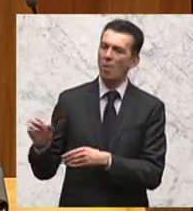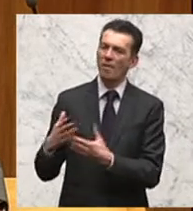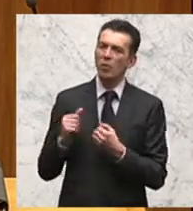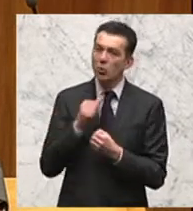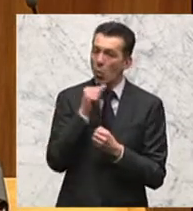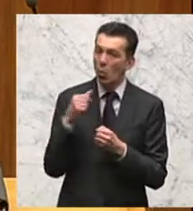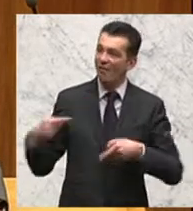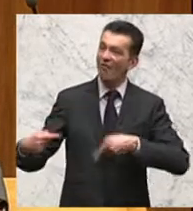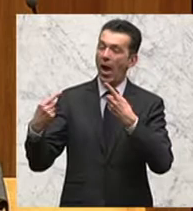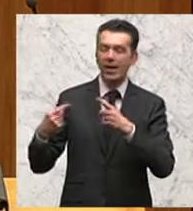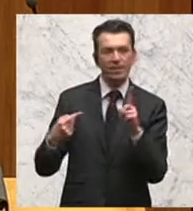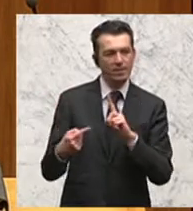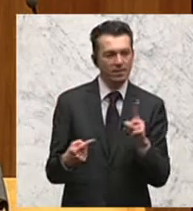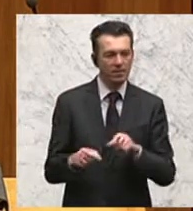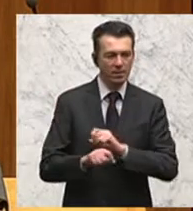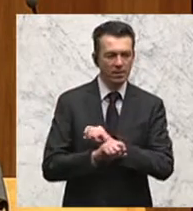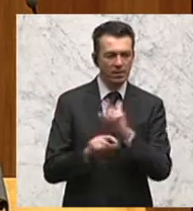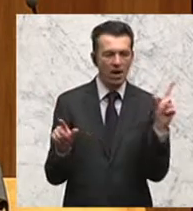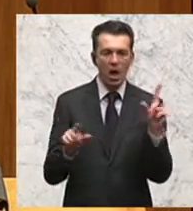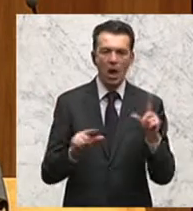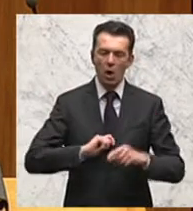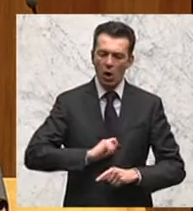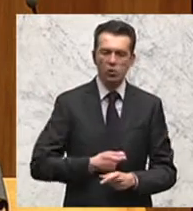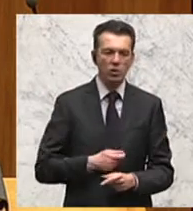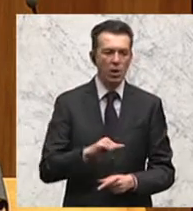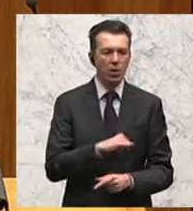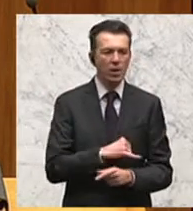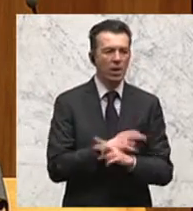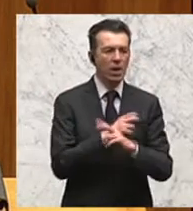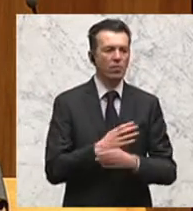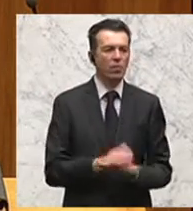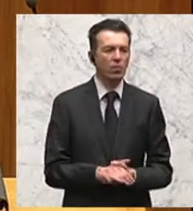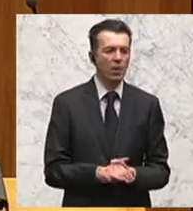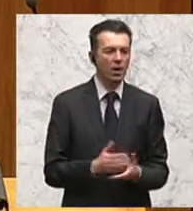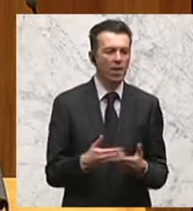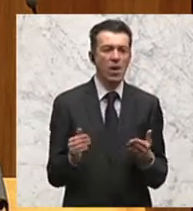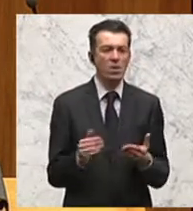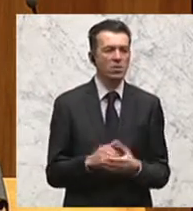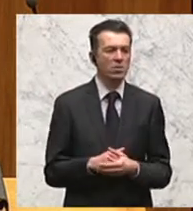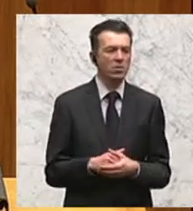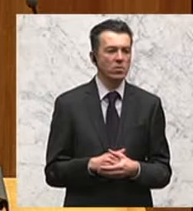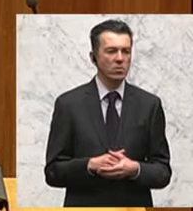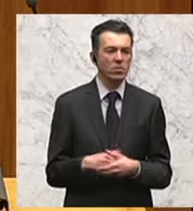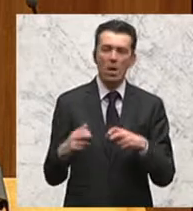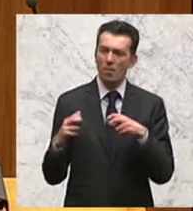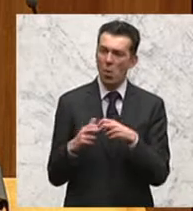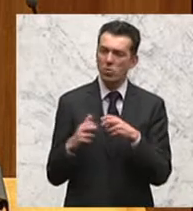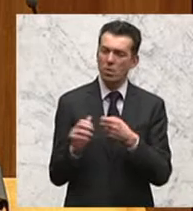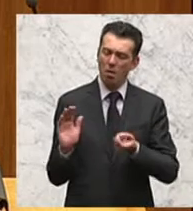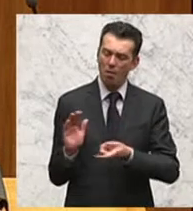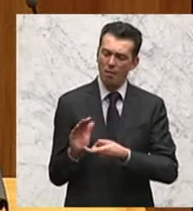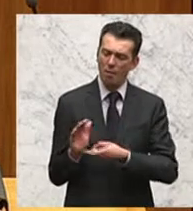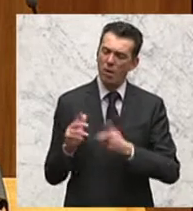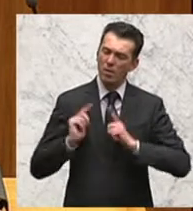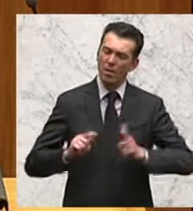Europafeindseligkeit, sondern eine klare, aufrechte Haltung im Interesse Österreichs. Das, was wir von Ihnen in Brüssel uns